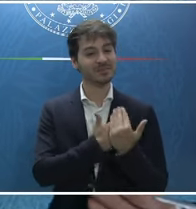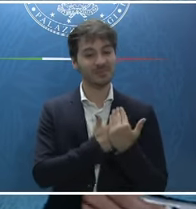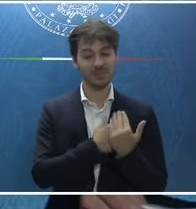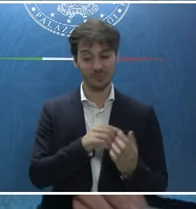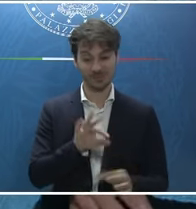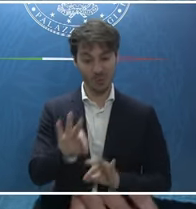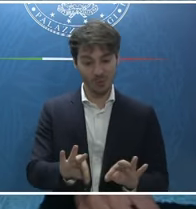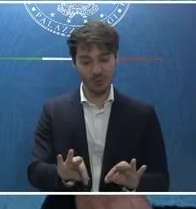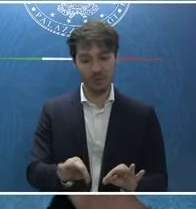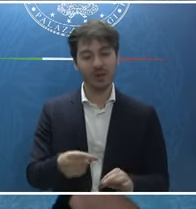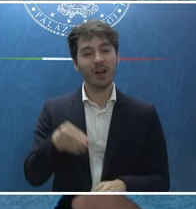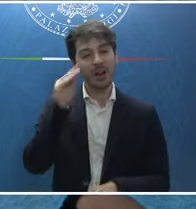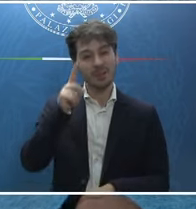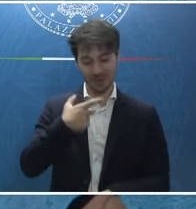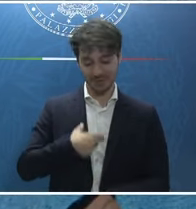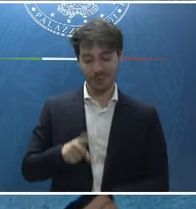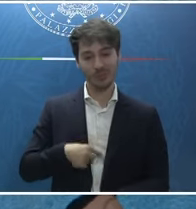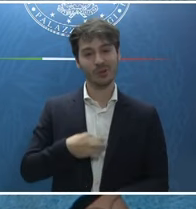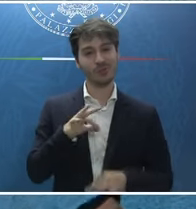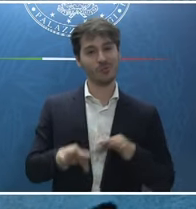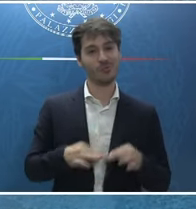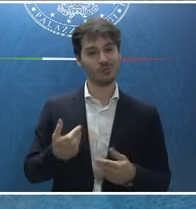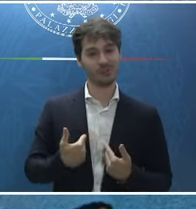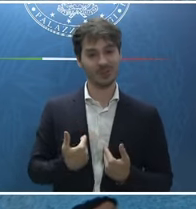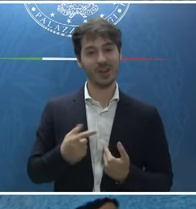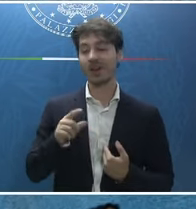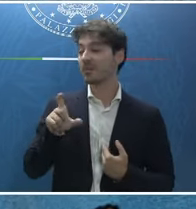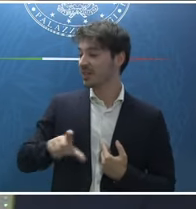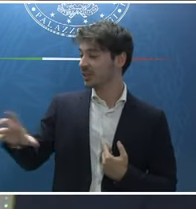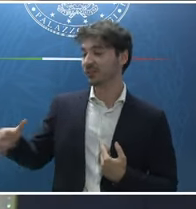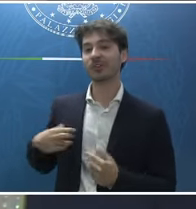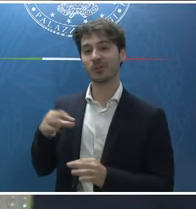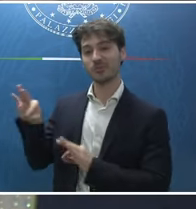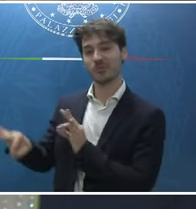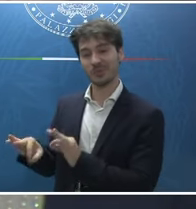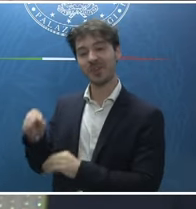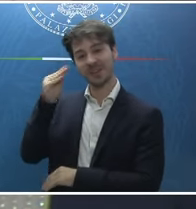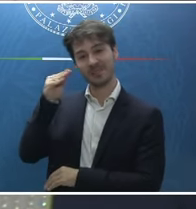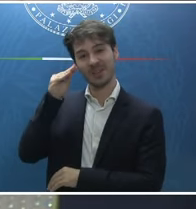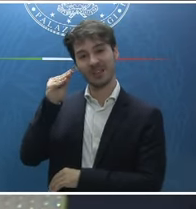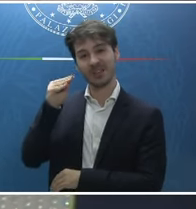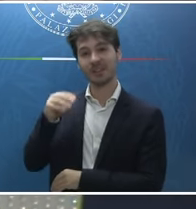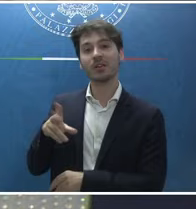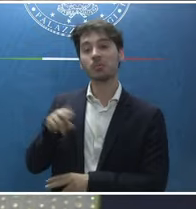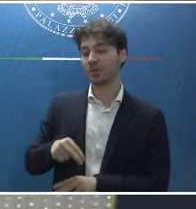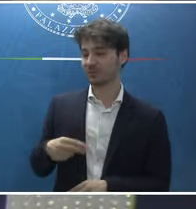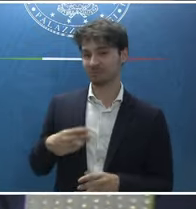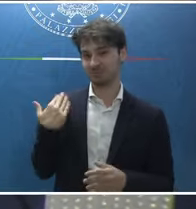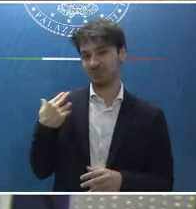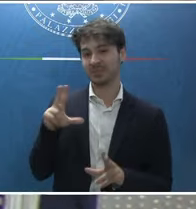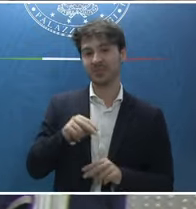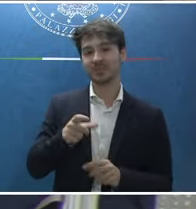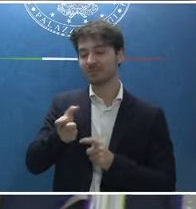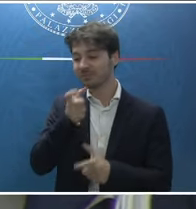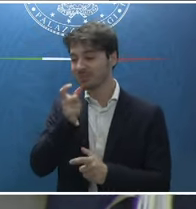me stesso e degli altri. Questo sta favorendo il recupero del rapporto con la mia famiglia e